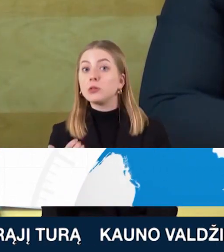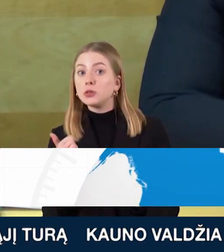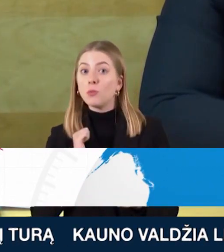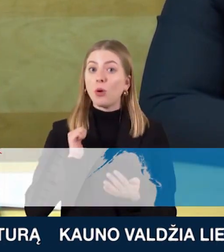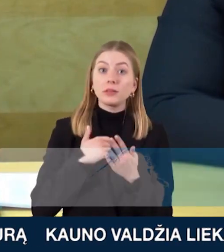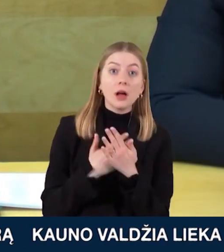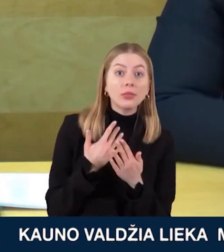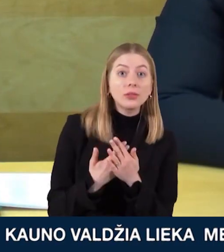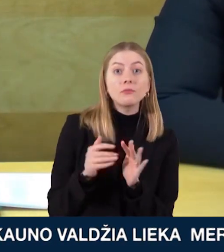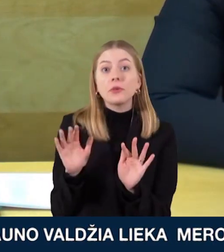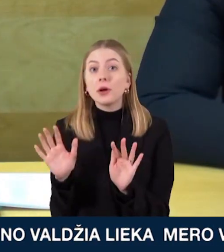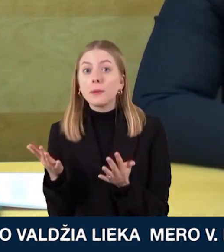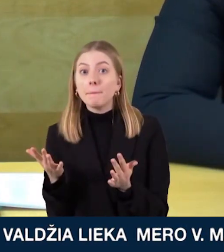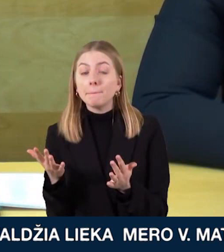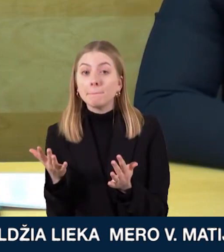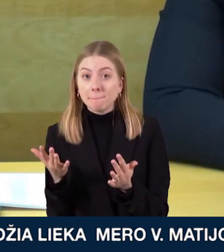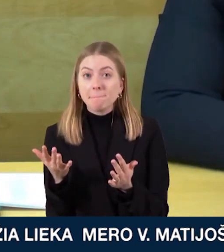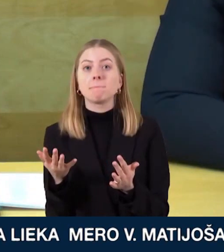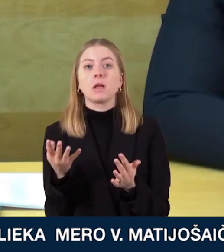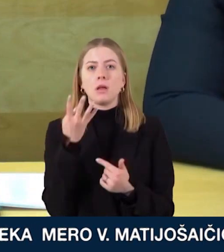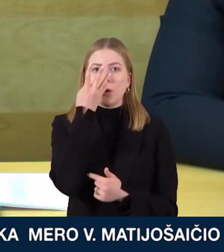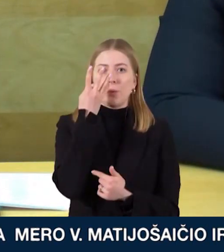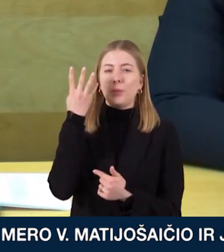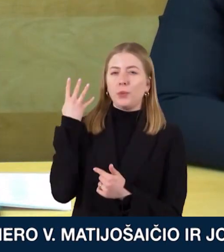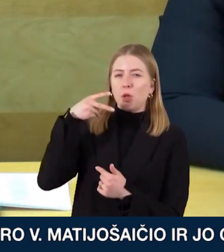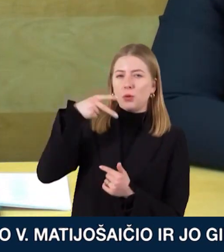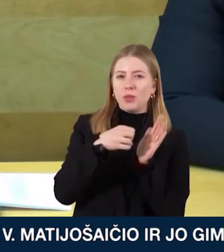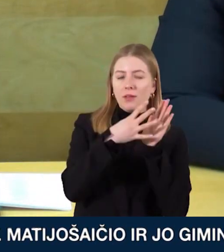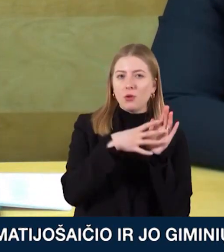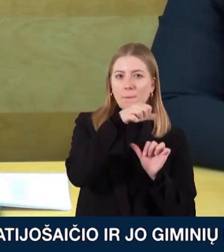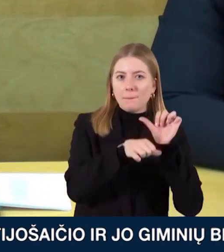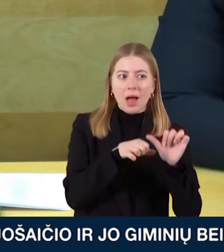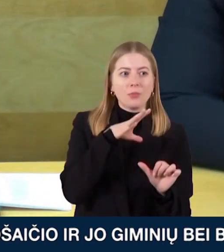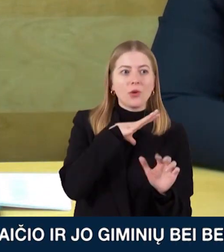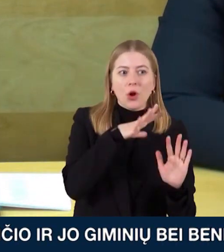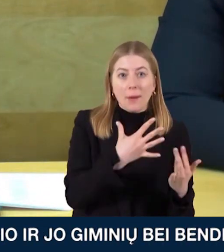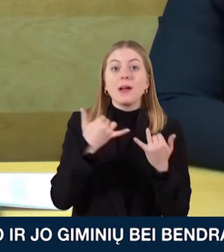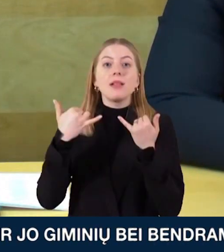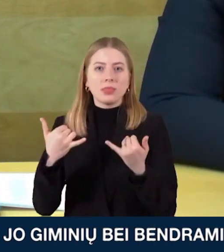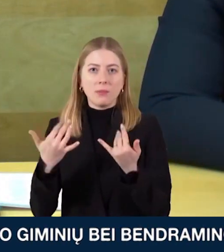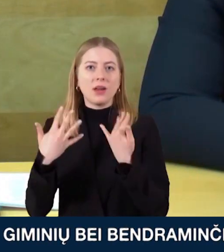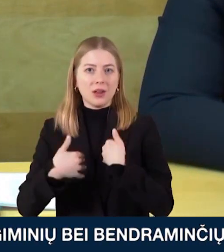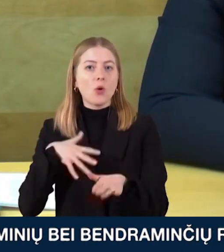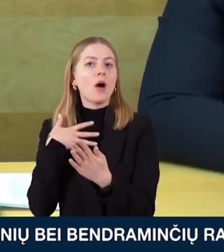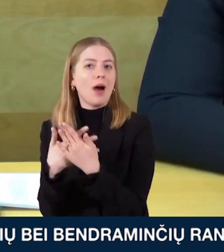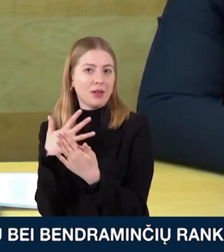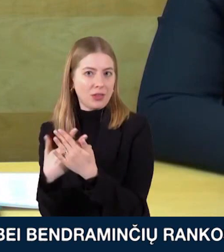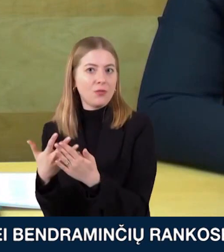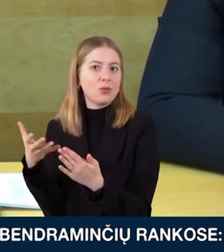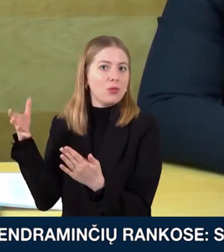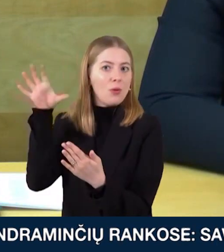šiemet buvo didesnis nei praėjusiais 2019 metų rinkimuose, tai beveik siekia